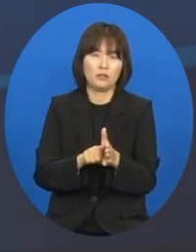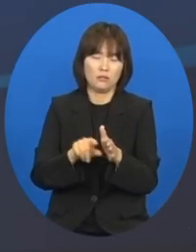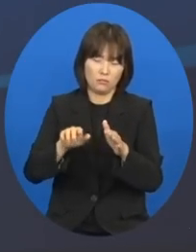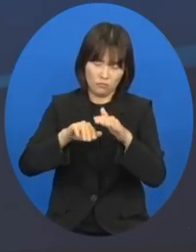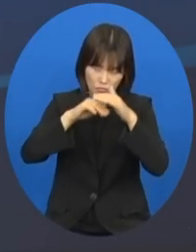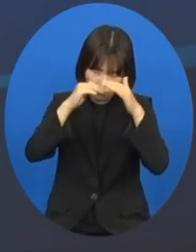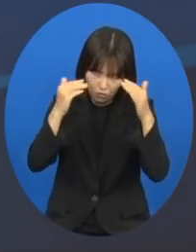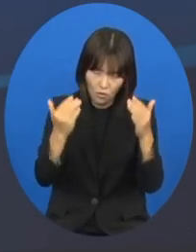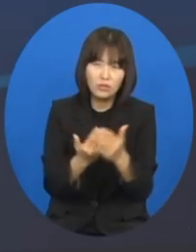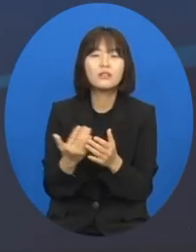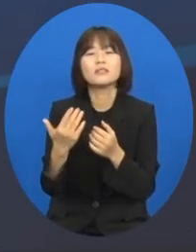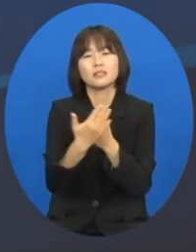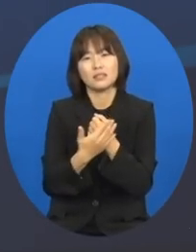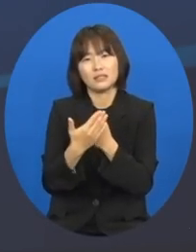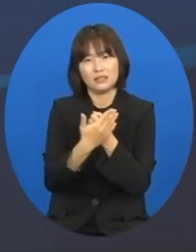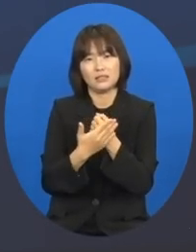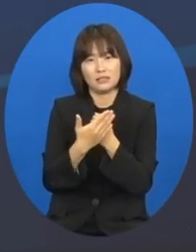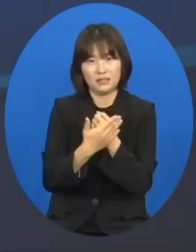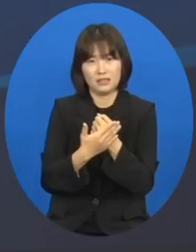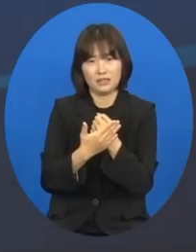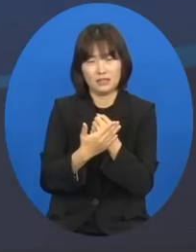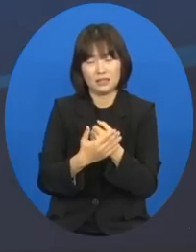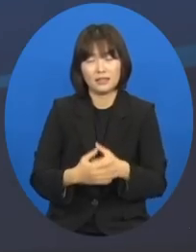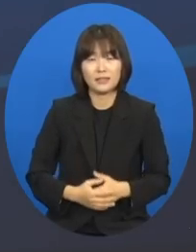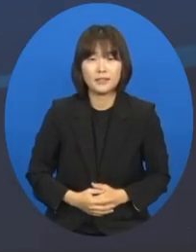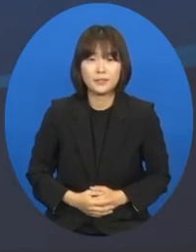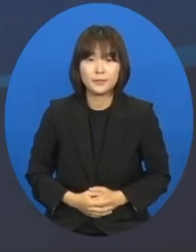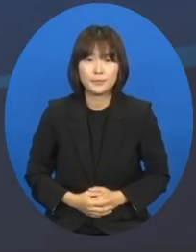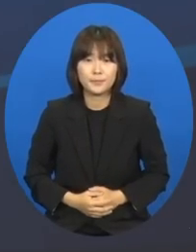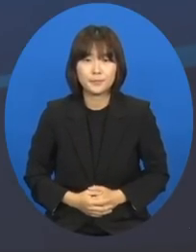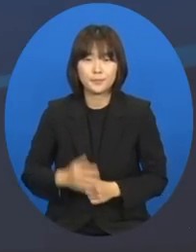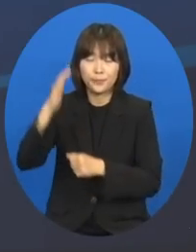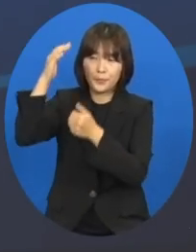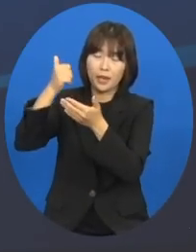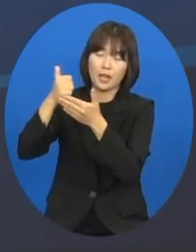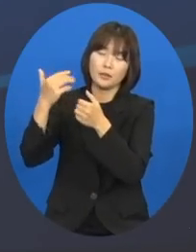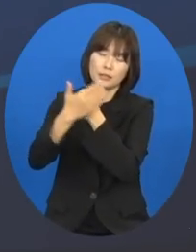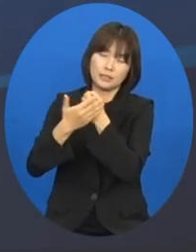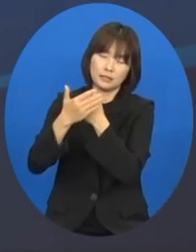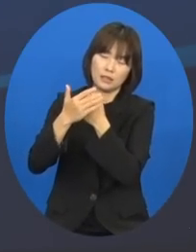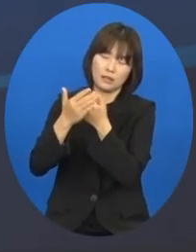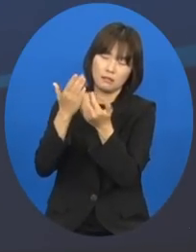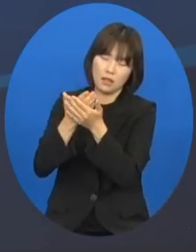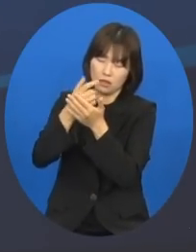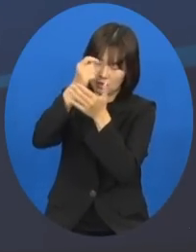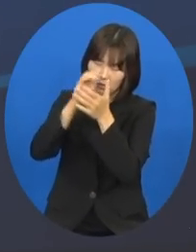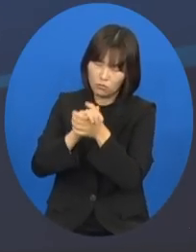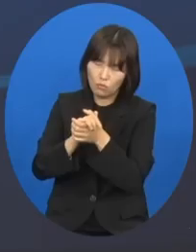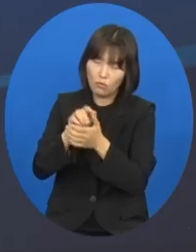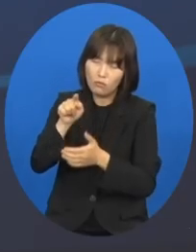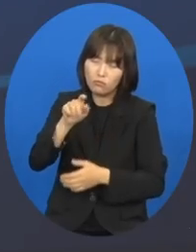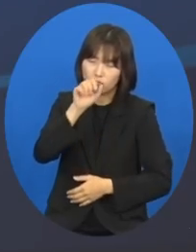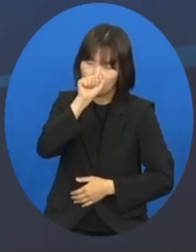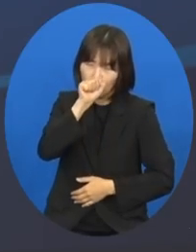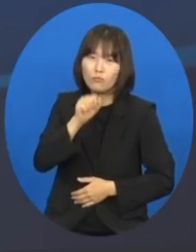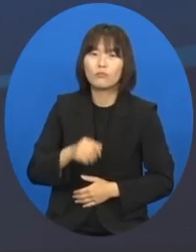모든 것이 은혜입니다 그래서 하나님의 은혜를 구할 줄 아는 것은 좋은 것이죠